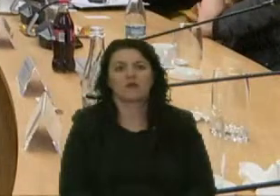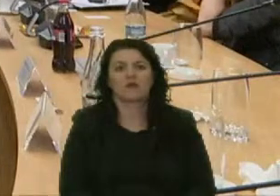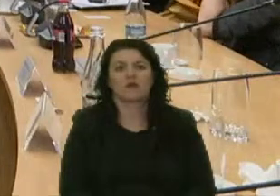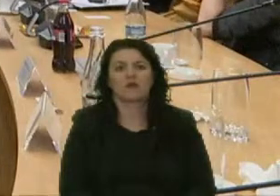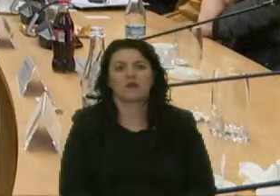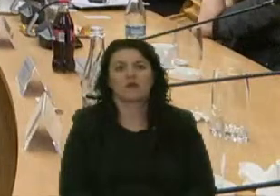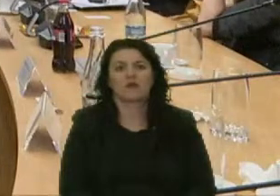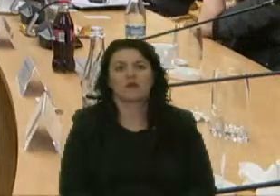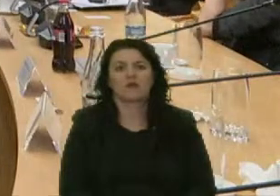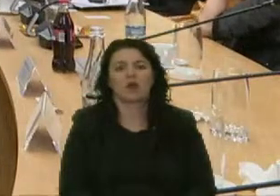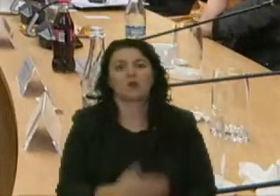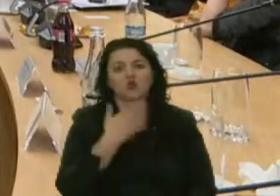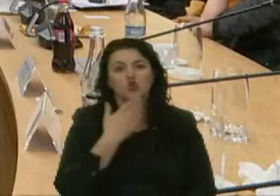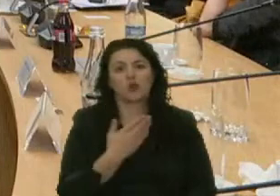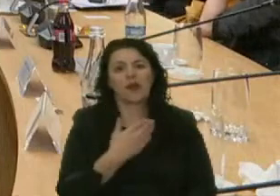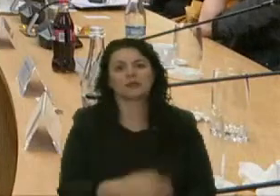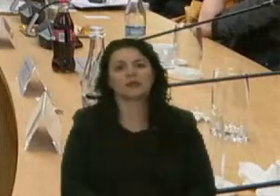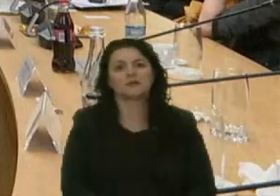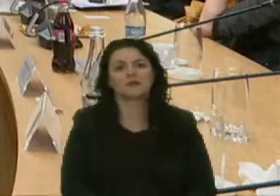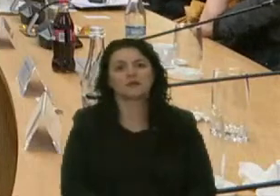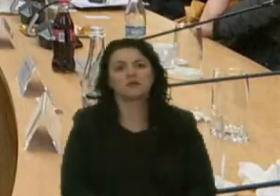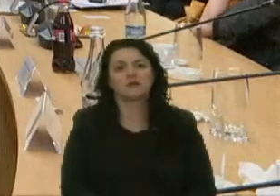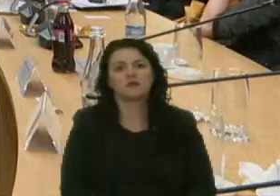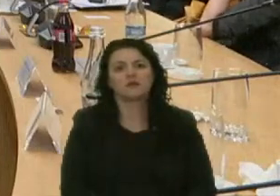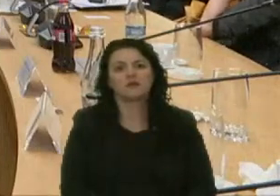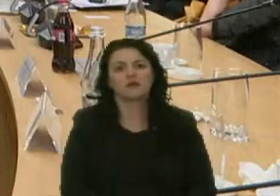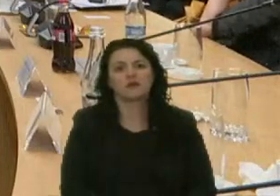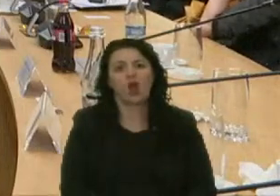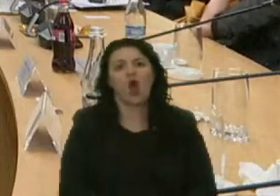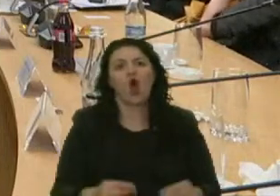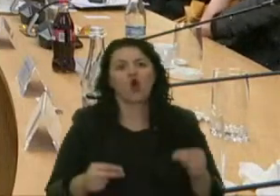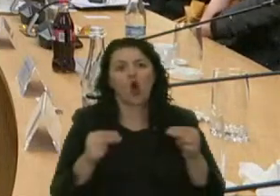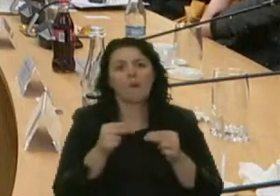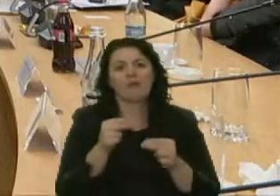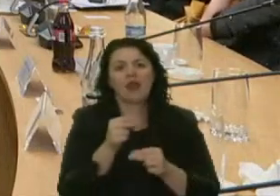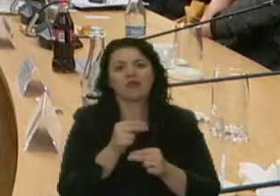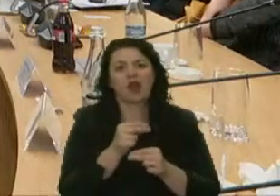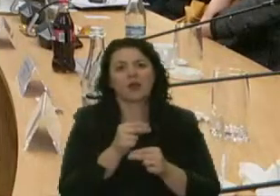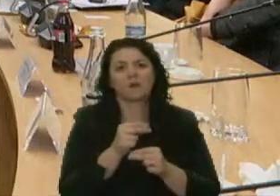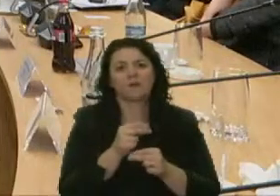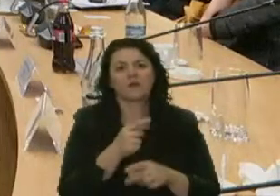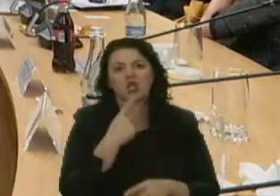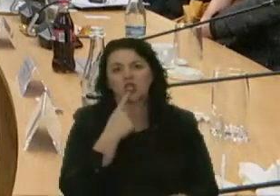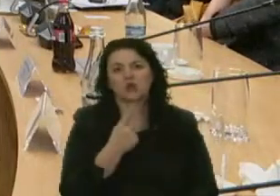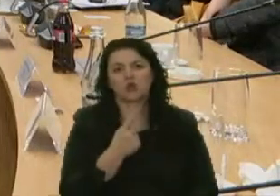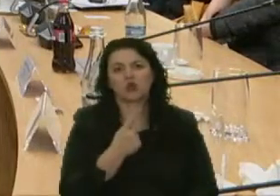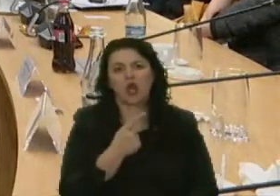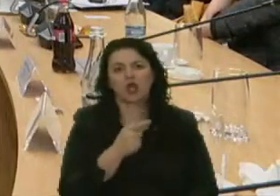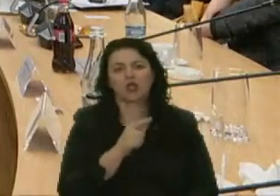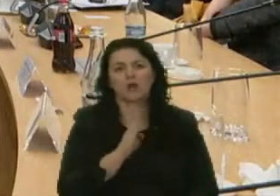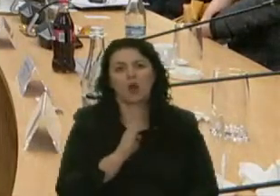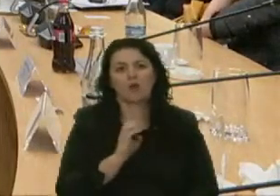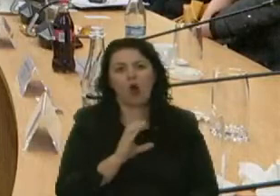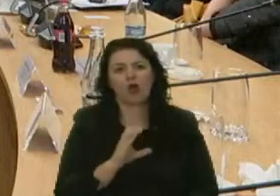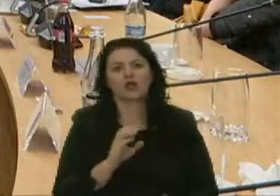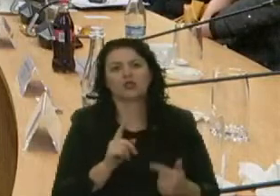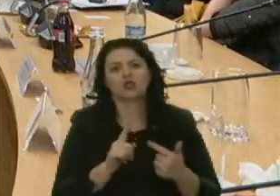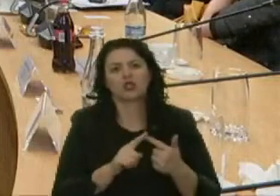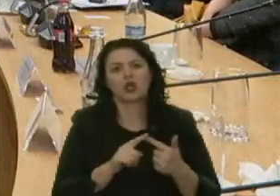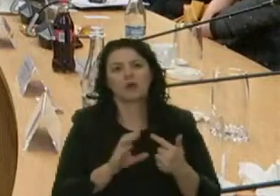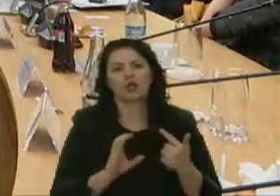rog Mulțumesc Da ă doar o completare și la ce spune Domnul BOC și la ce spune Doamna